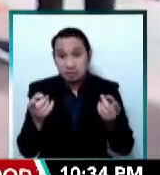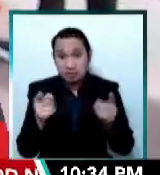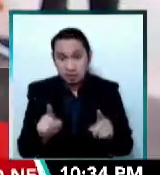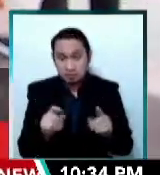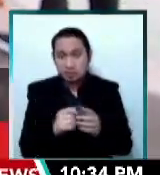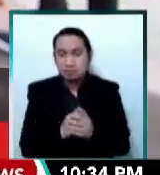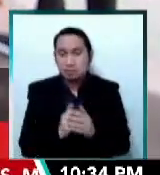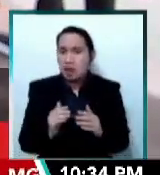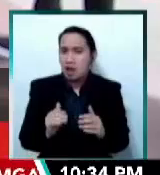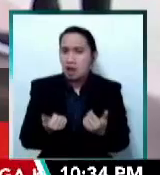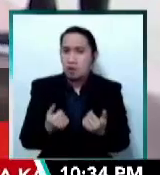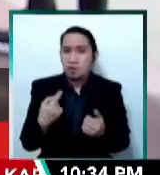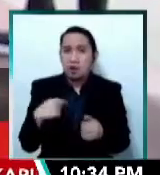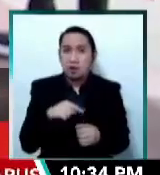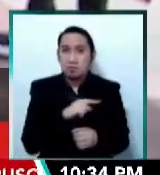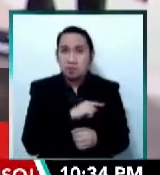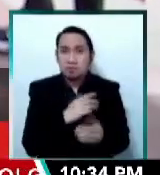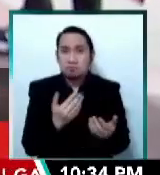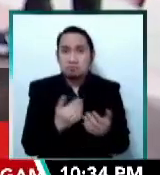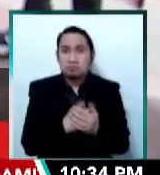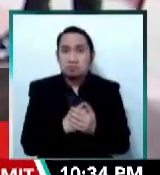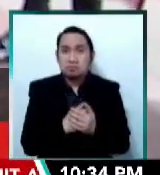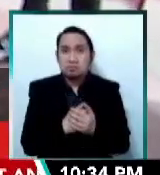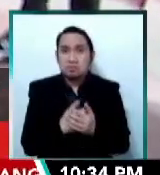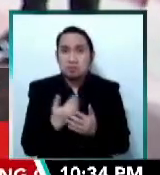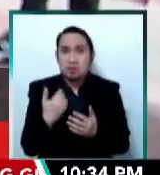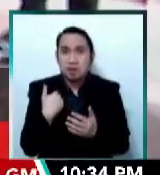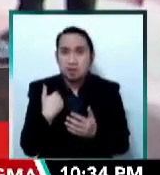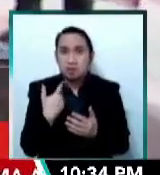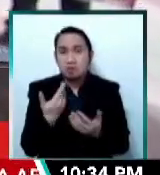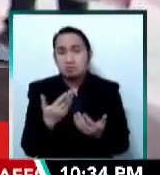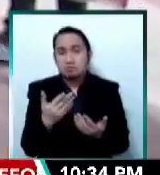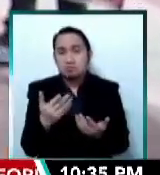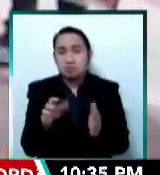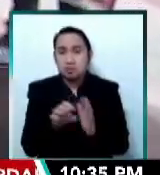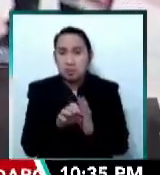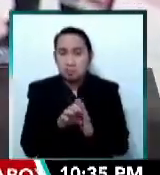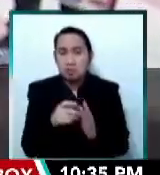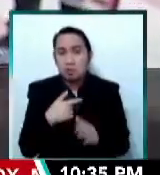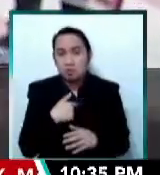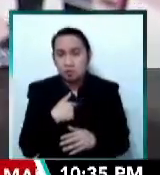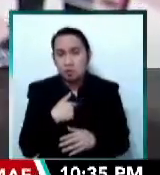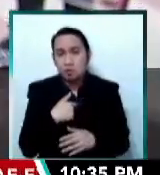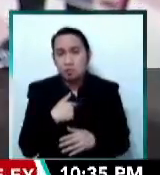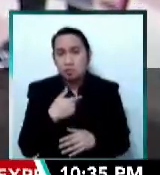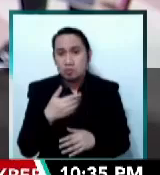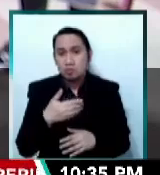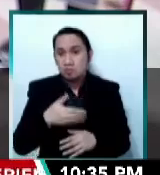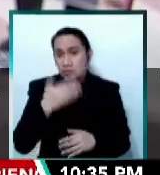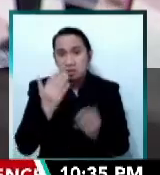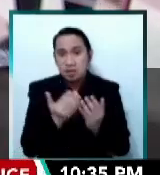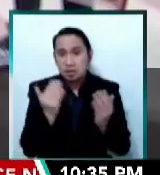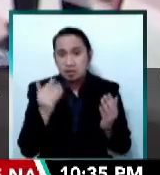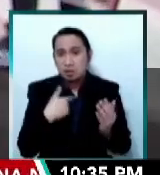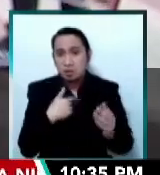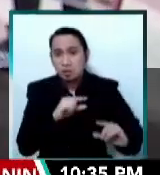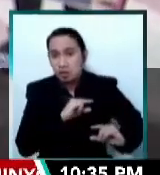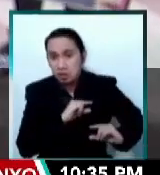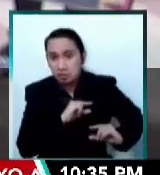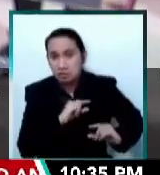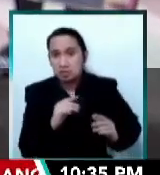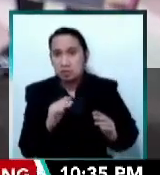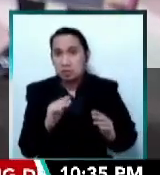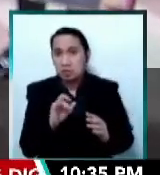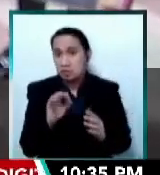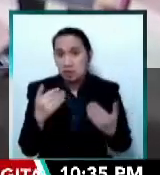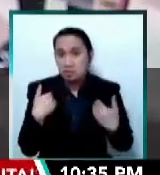mga frontliner kami, mga lady guard ako. Kung may paano ako sa trabaho ko, di wala pala akong makukuha. Wala